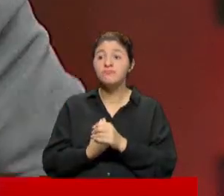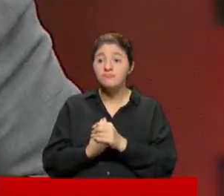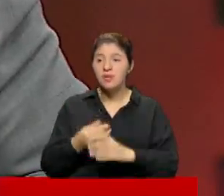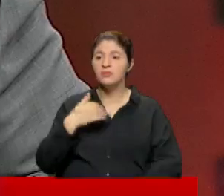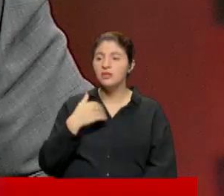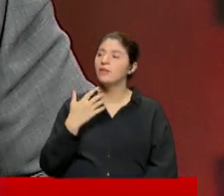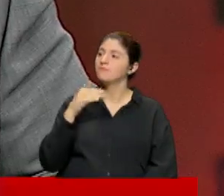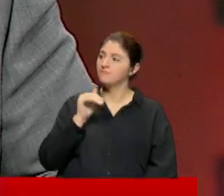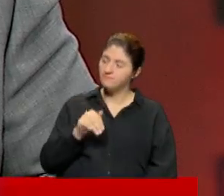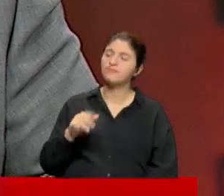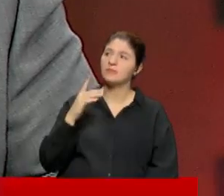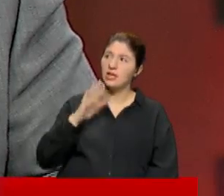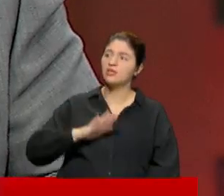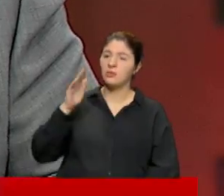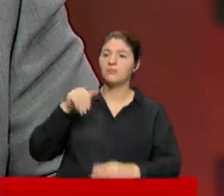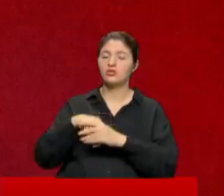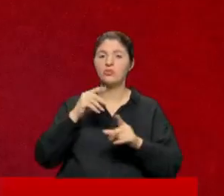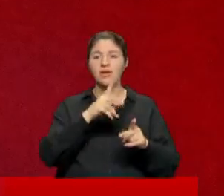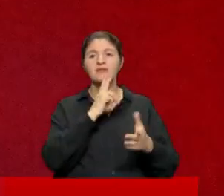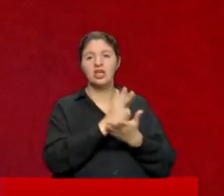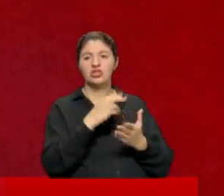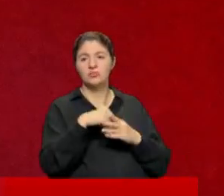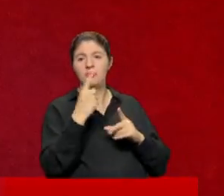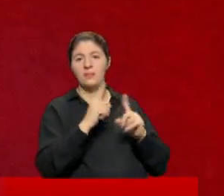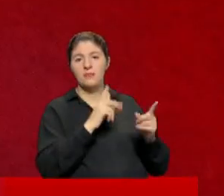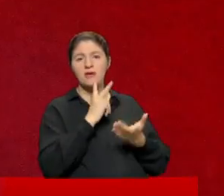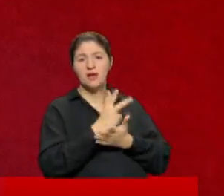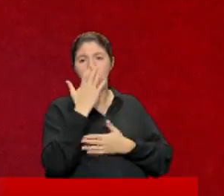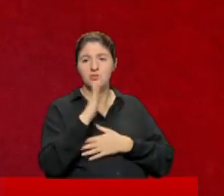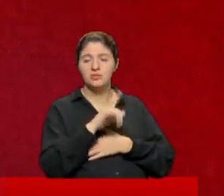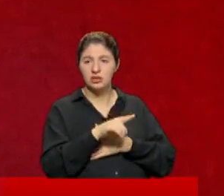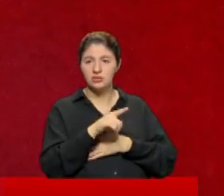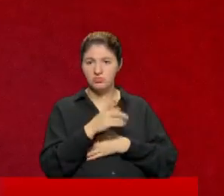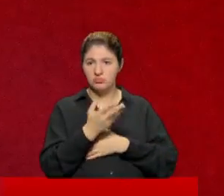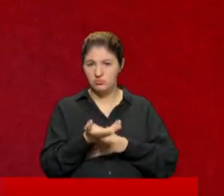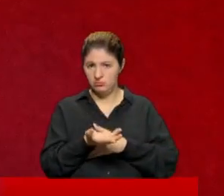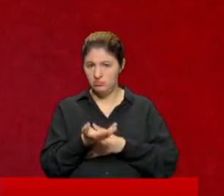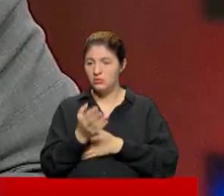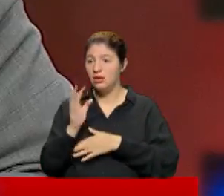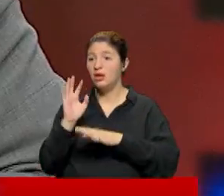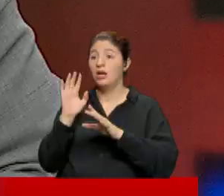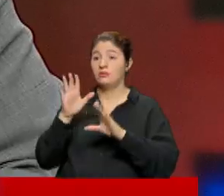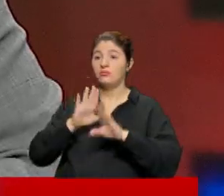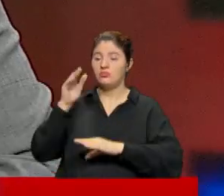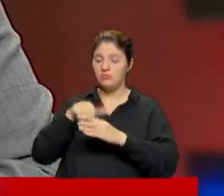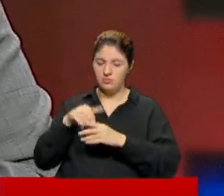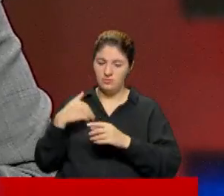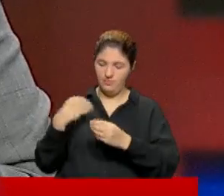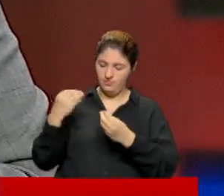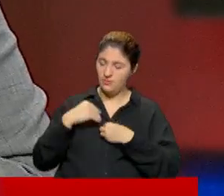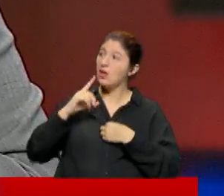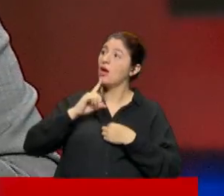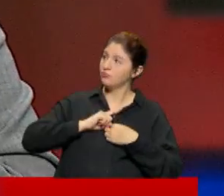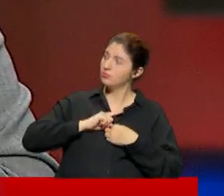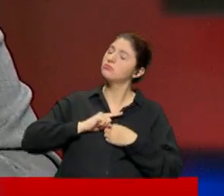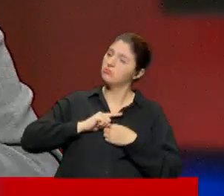de döndük Demokrat Parti olarak sayın ama bunla ilgili kesin bir şey söylemek için bir yargı kararını beklememiz lazım sona geliyorum Demokrat Parti Genel başkanımızın da bize verdiği